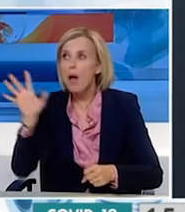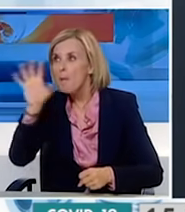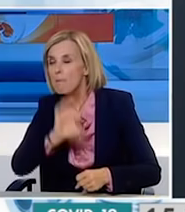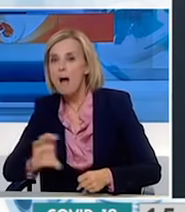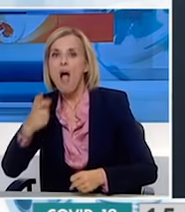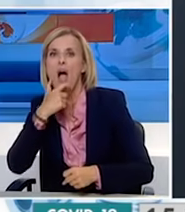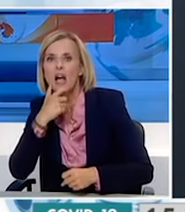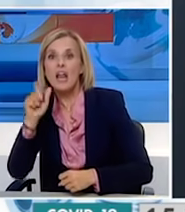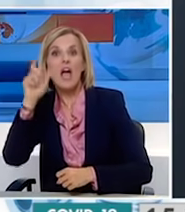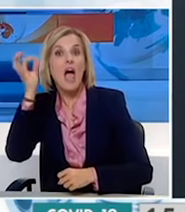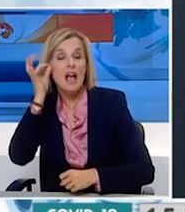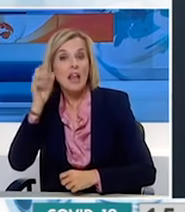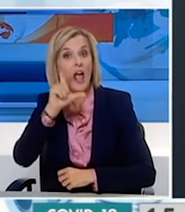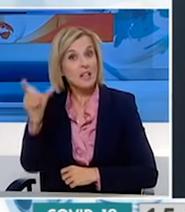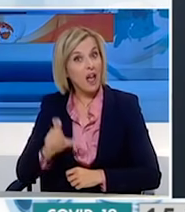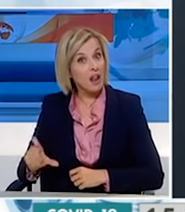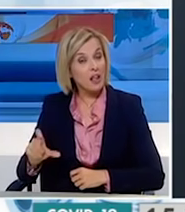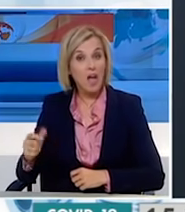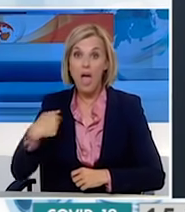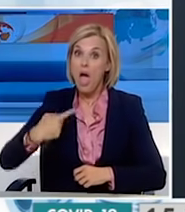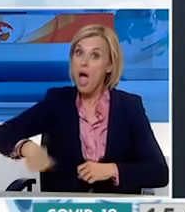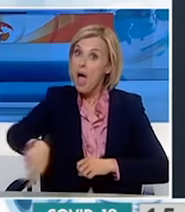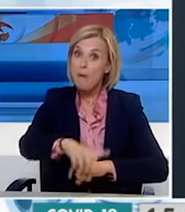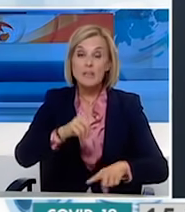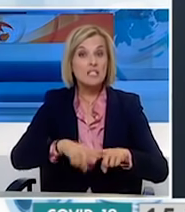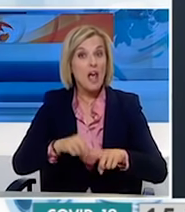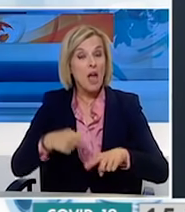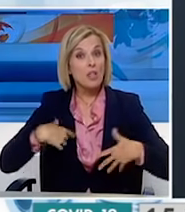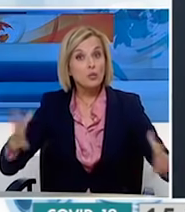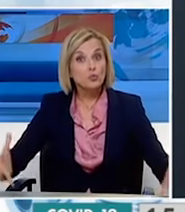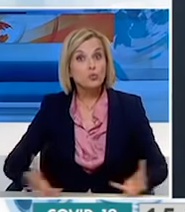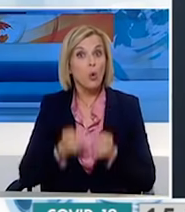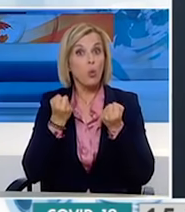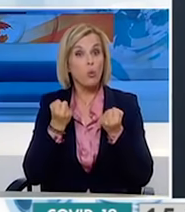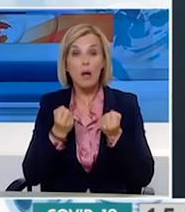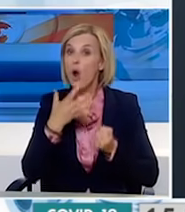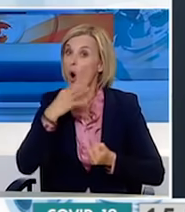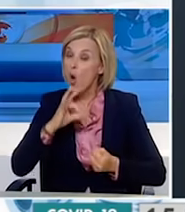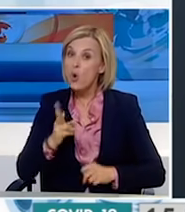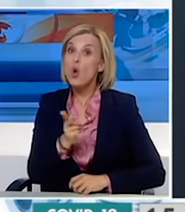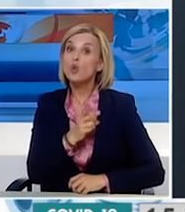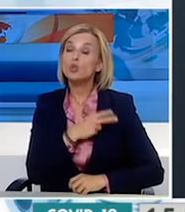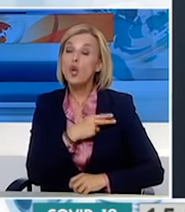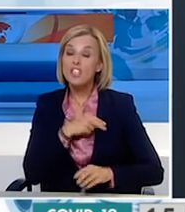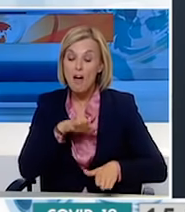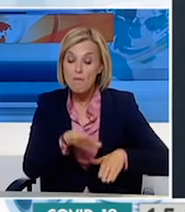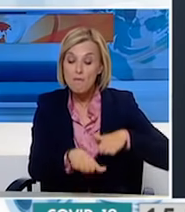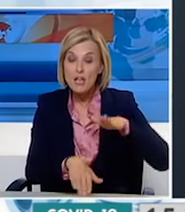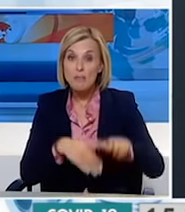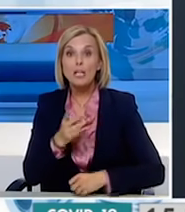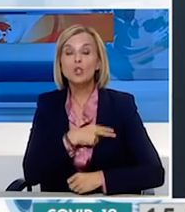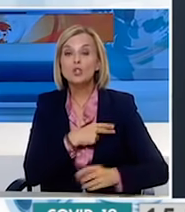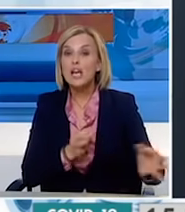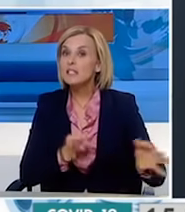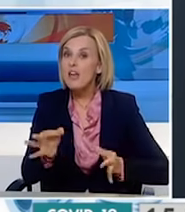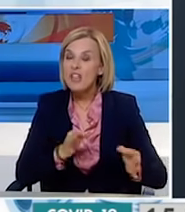Και το ότι δεν τις ζήσαμε οφείλεται καθαρά στο ότι κινηθήκαμε συντεταγμένα, πολιτεία και πολίτες, και είχαμε αποτελέσματα που έχουν κάνει τη χώρα